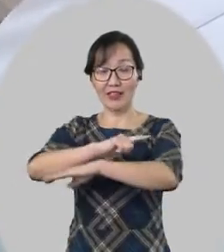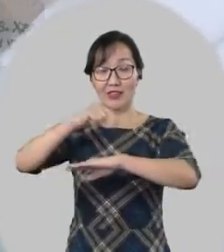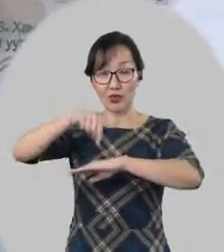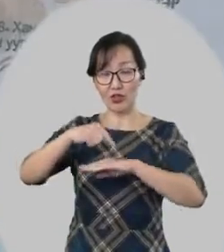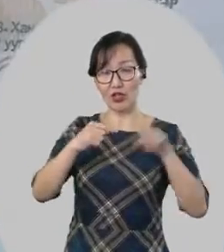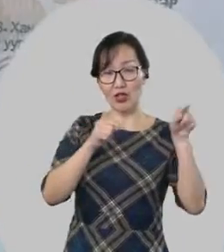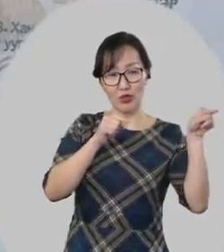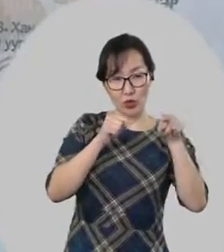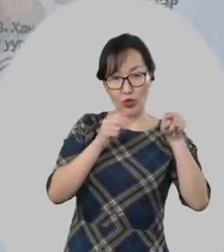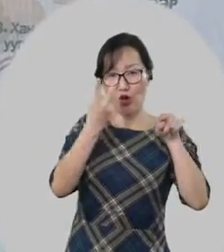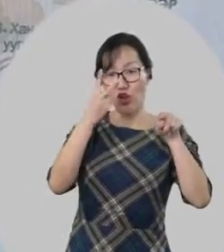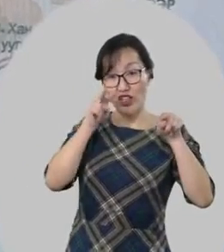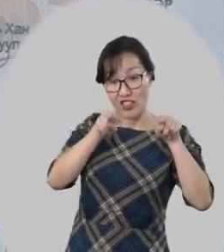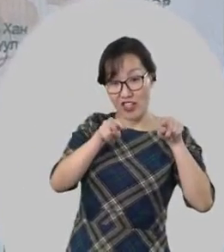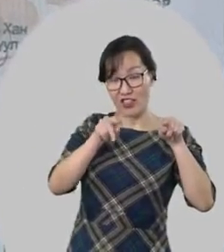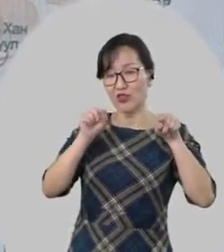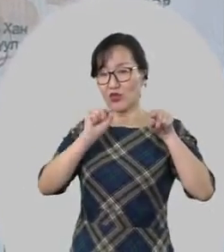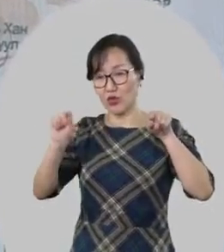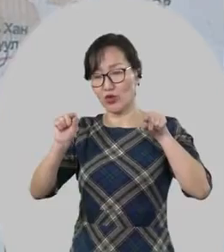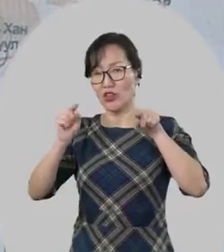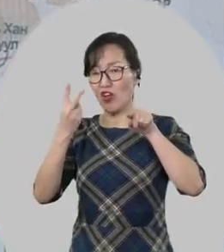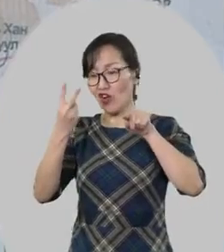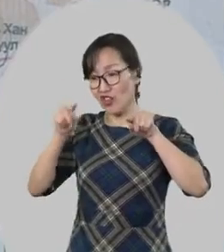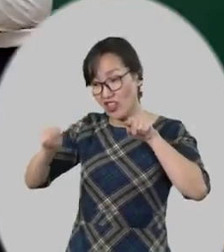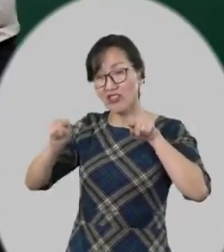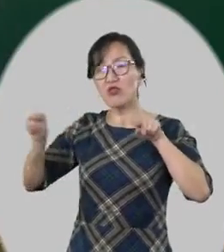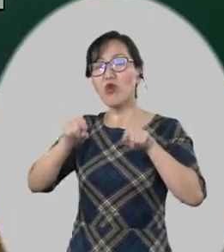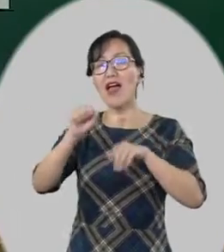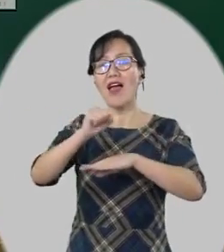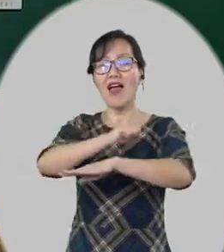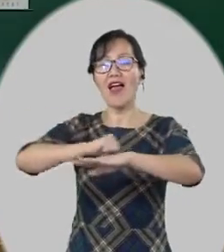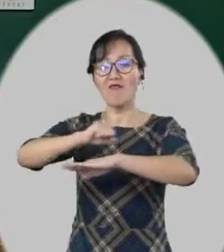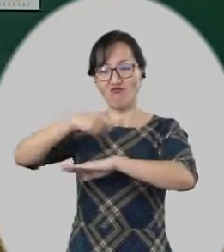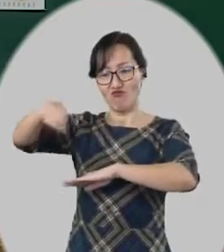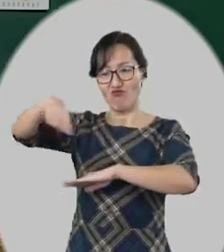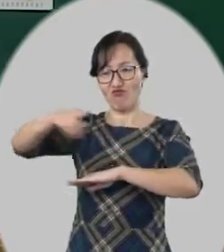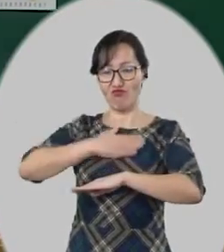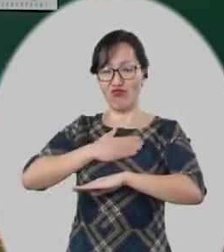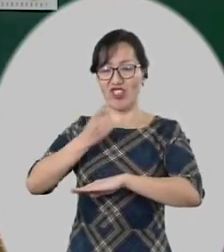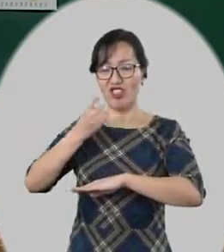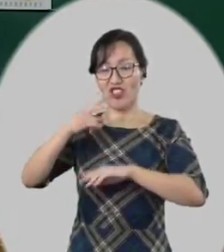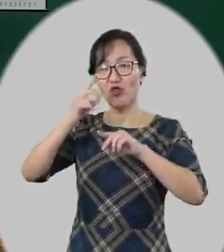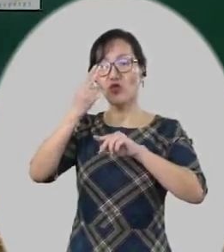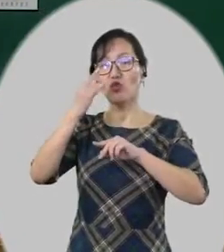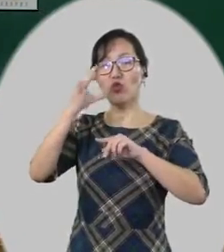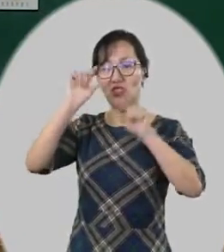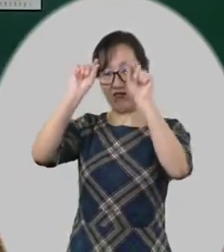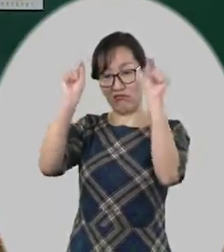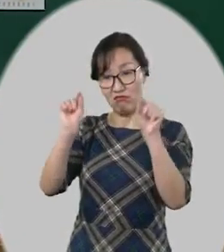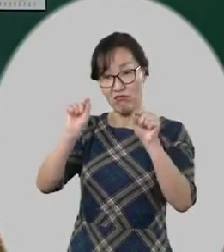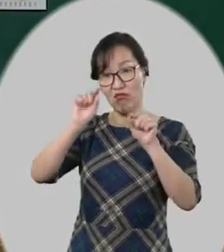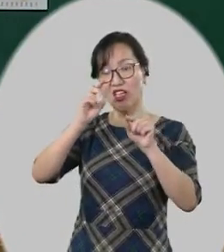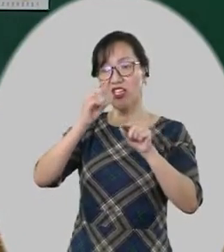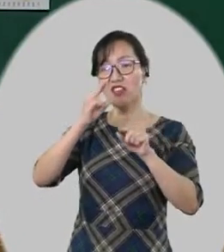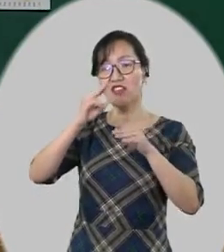шулуунаар аймгийн хөлийг дүрсэлж гаргажээ. Тэгэхээр бид нар эндээс юу ойлгож авч байгаа юм бэ гэхээр аймаг